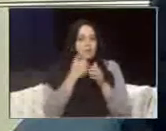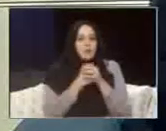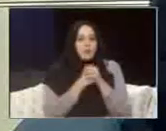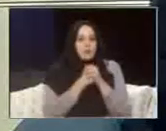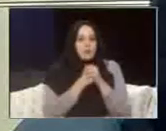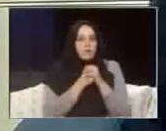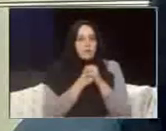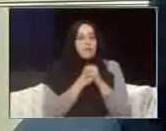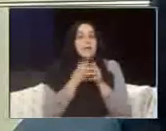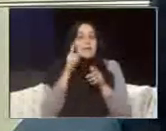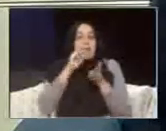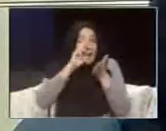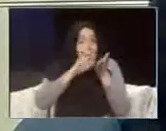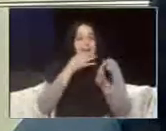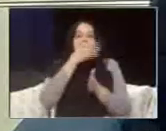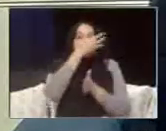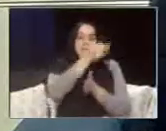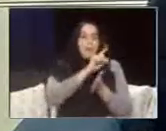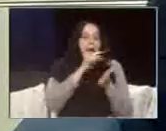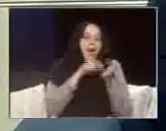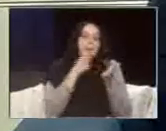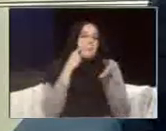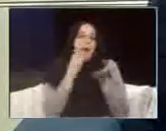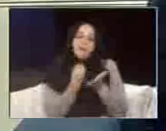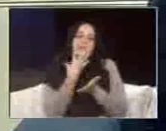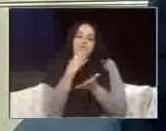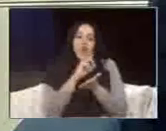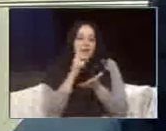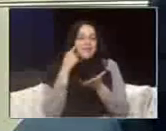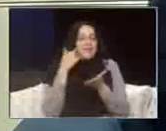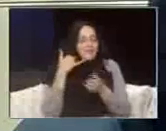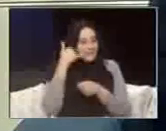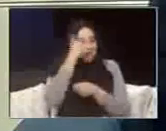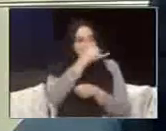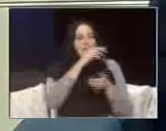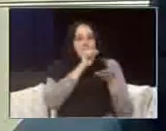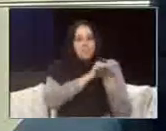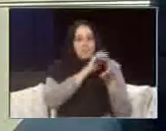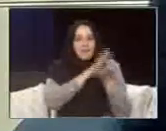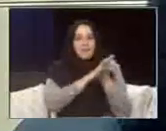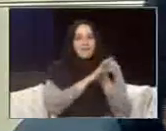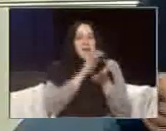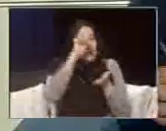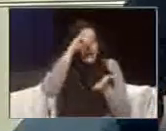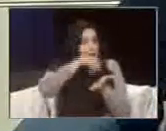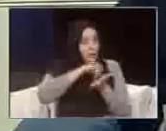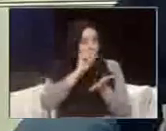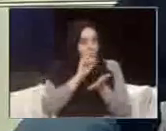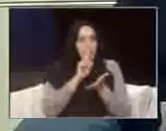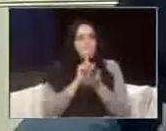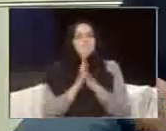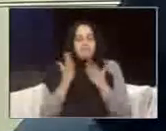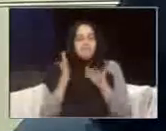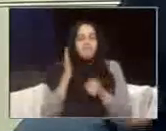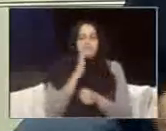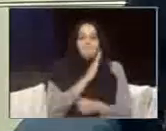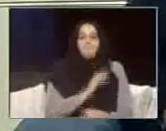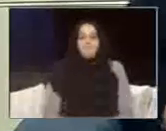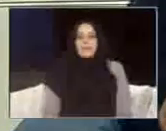هو رقم تاعي. لا خليه مع الزملاء، خليه مع الزملاء ما تقطعيش الخط الهاتفي